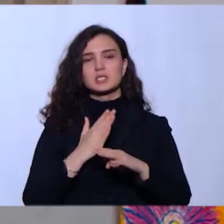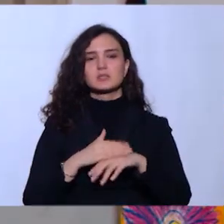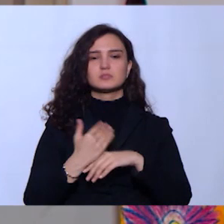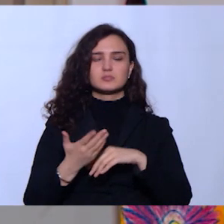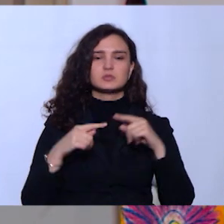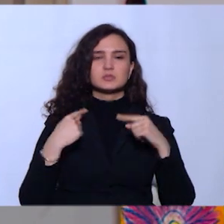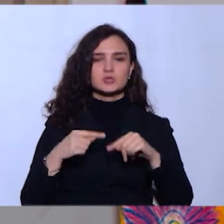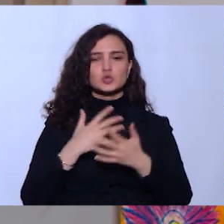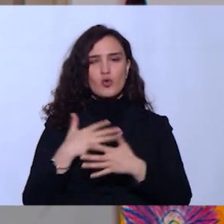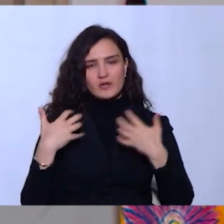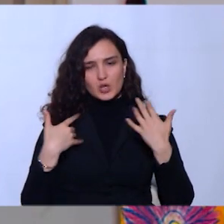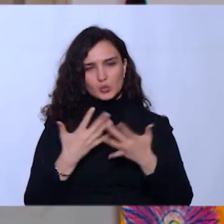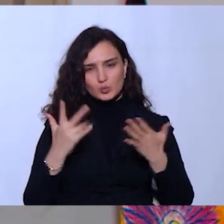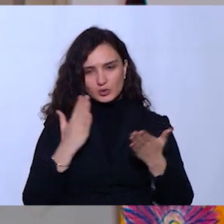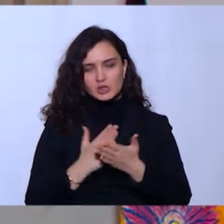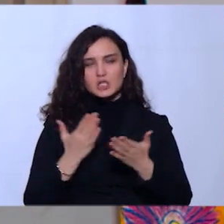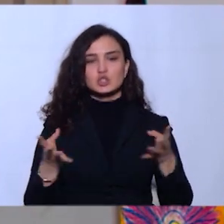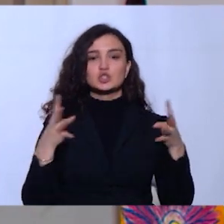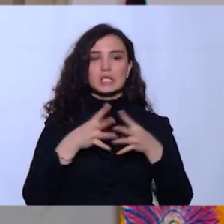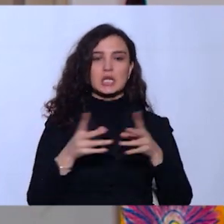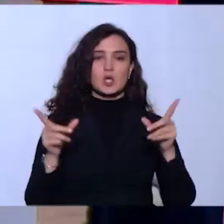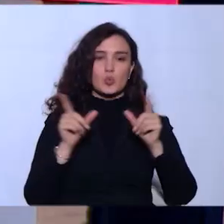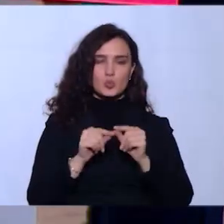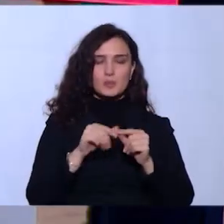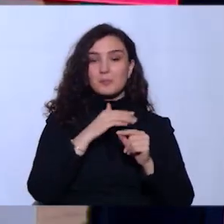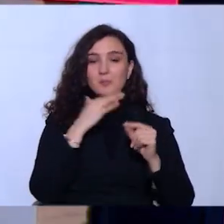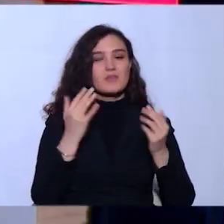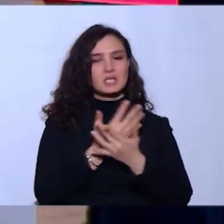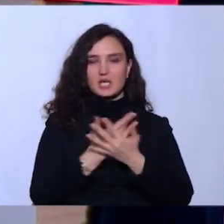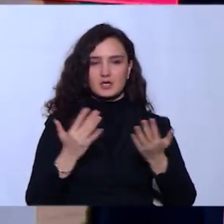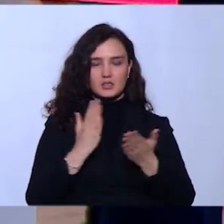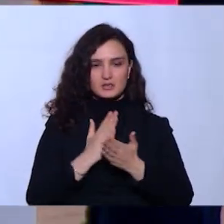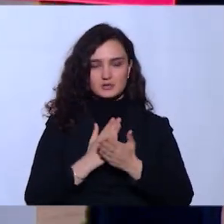არის ცხოველური, არის შერეული, ბევრნაირი.